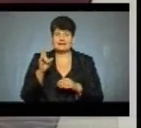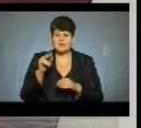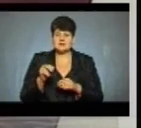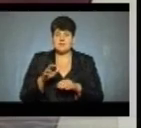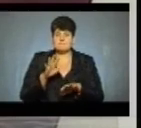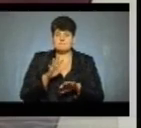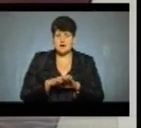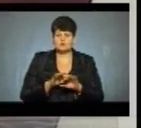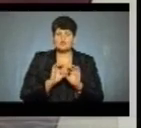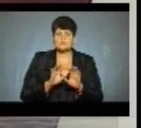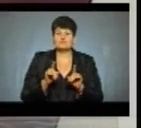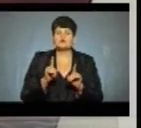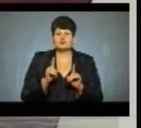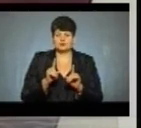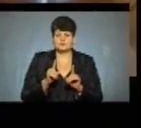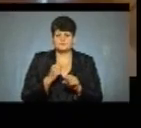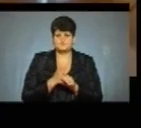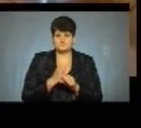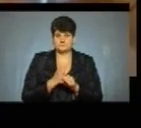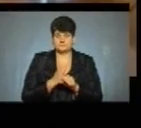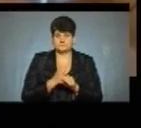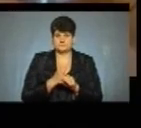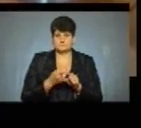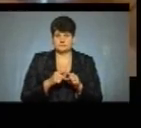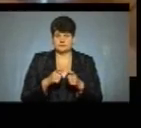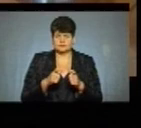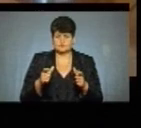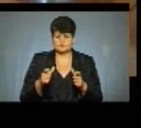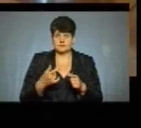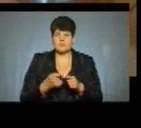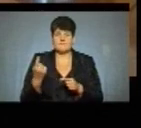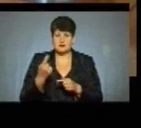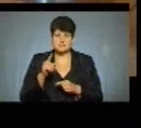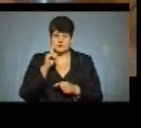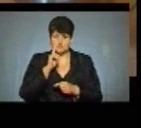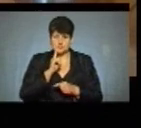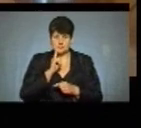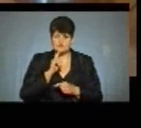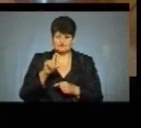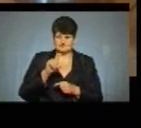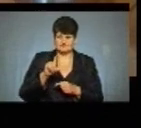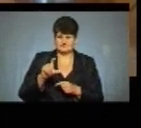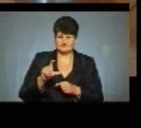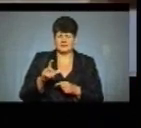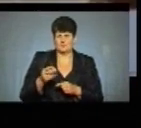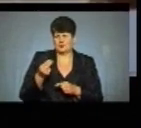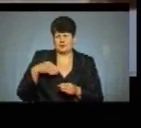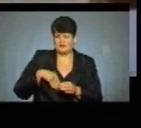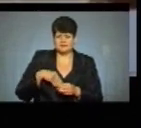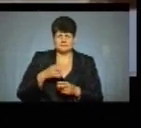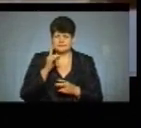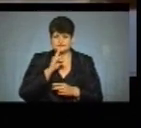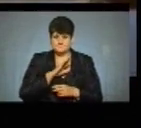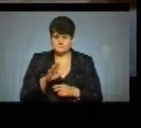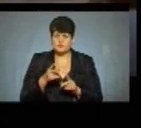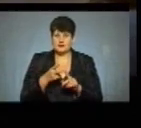Холод розповів, чому ввели купюру. Причина перша – зручність. Великі стоси банкнот незручно носити в гаманці. Причина друга